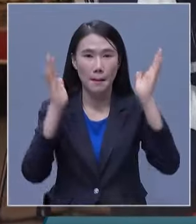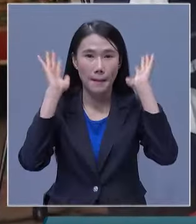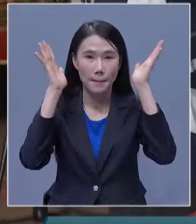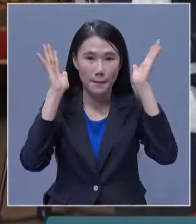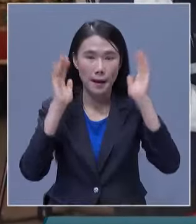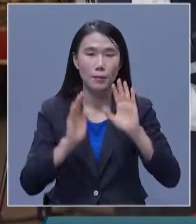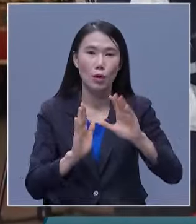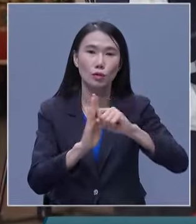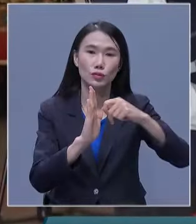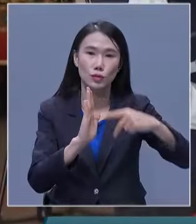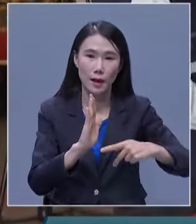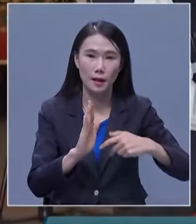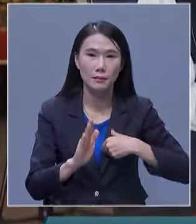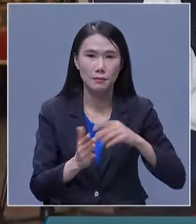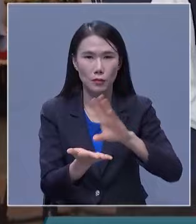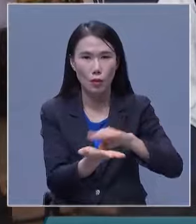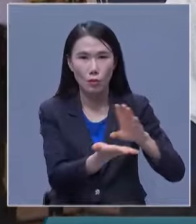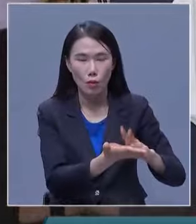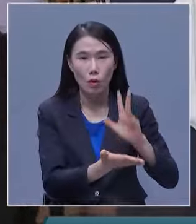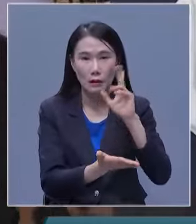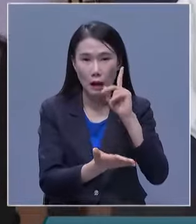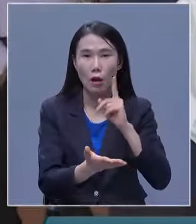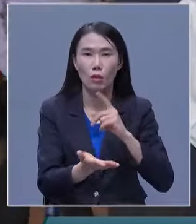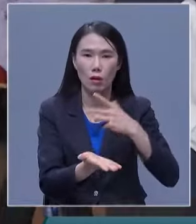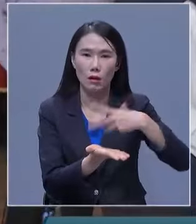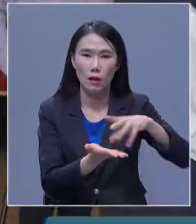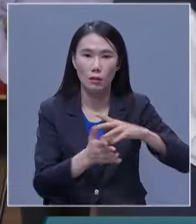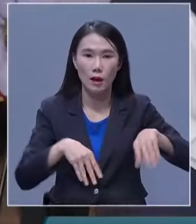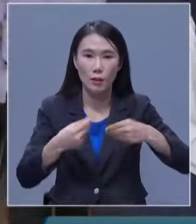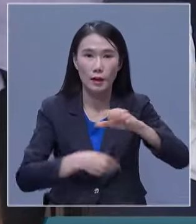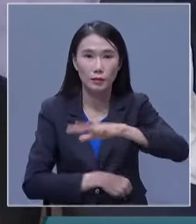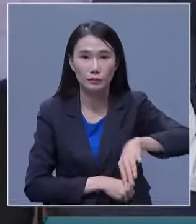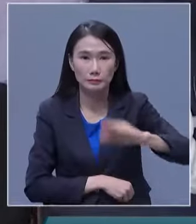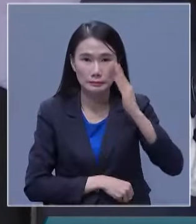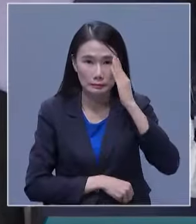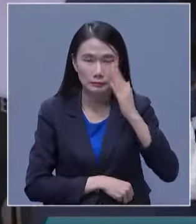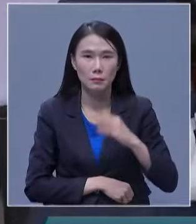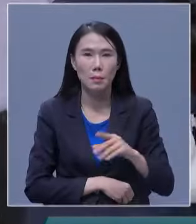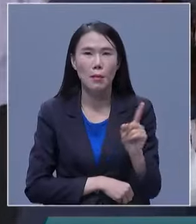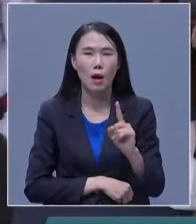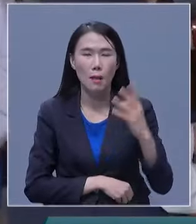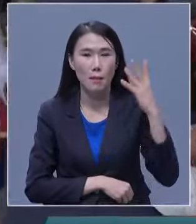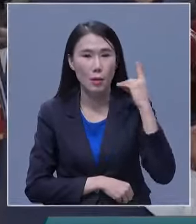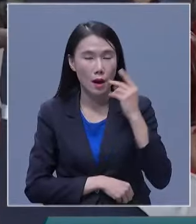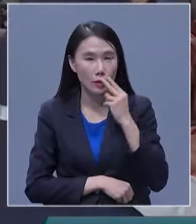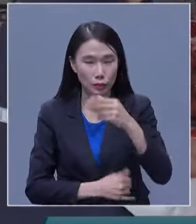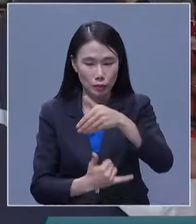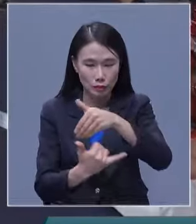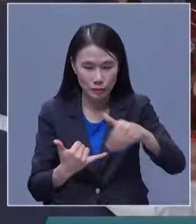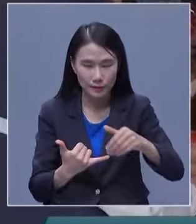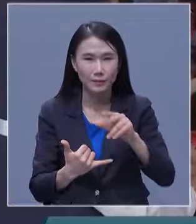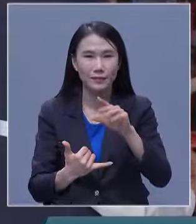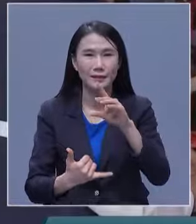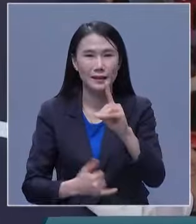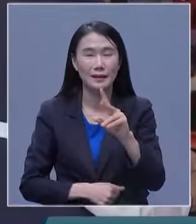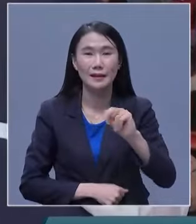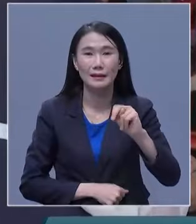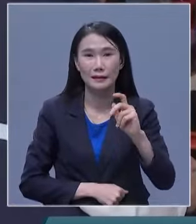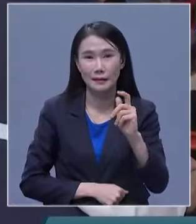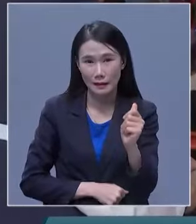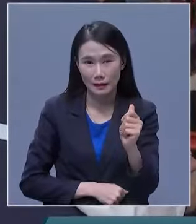จังหวัดสุพรรณบุรีที่มาให้ข้อมูลกับสื่อแทนเนื่องจากเมื่อวานมีการดำเนินการเข้ามาเก็บ DNA นะคะญาติกับ